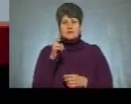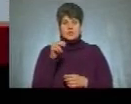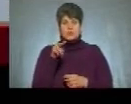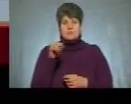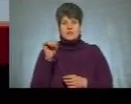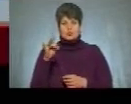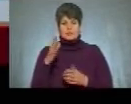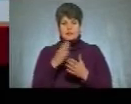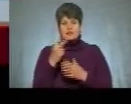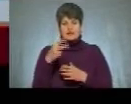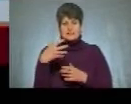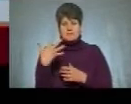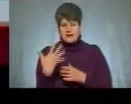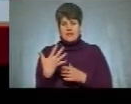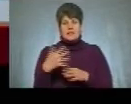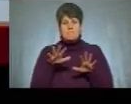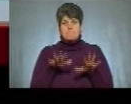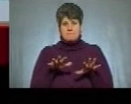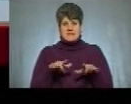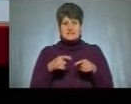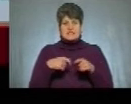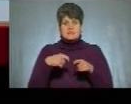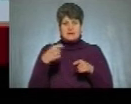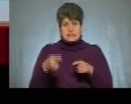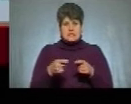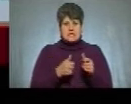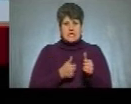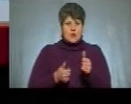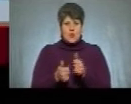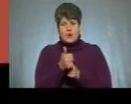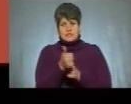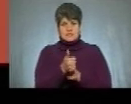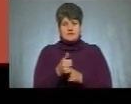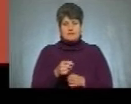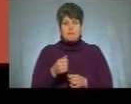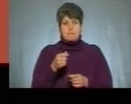посів 25-те місце у спринтерській гонці на Кубку світу з біатлону.